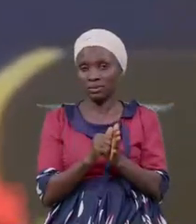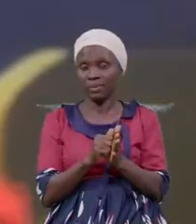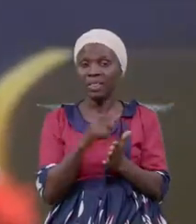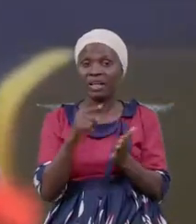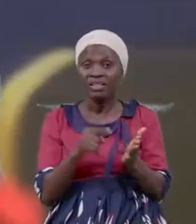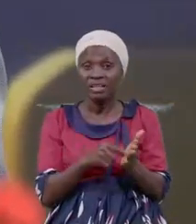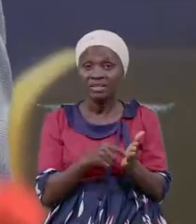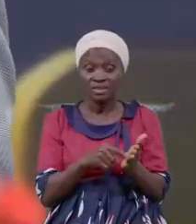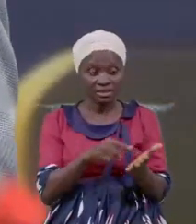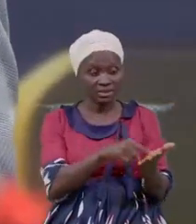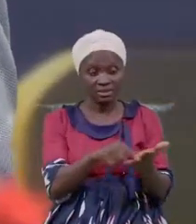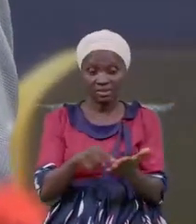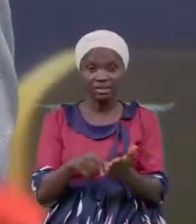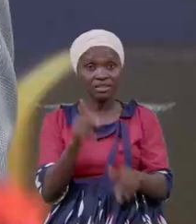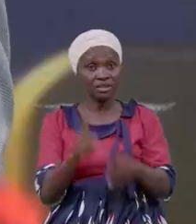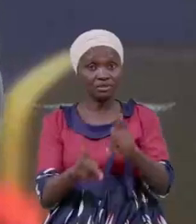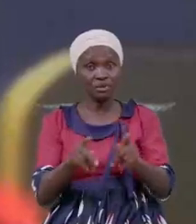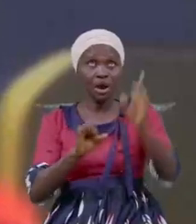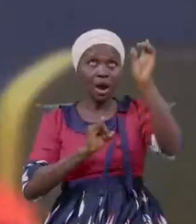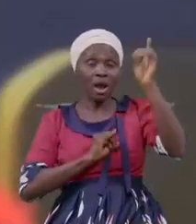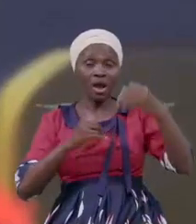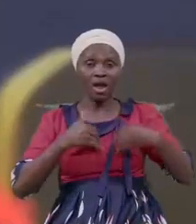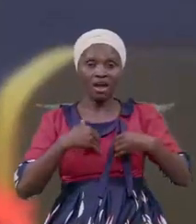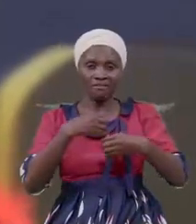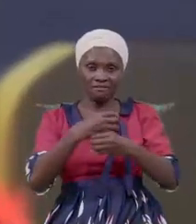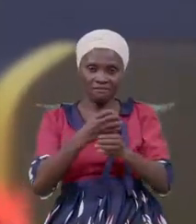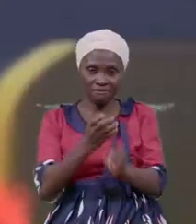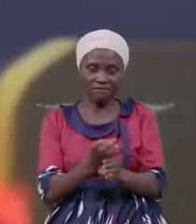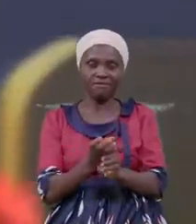43 le peuple que je me suis formé